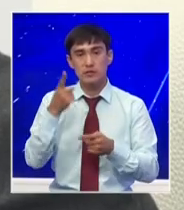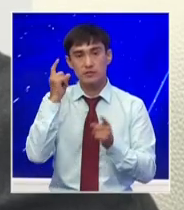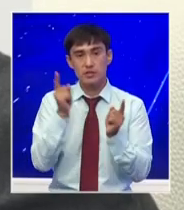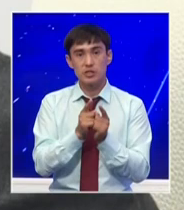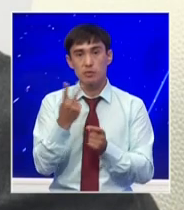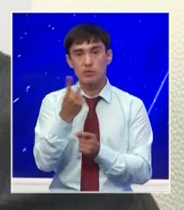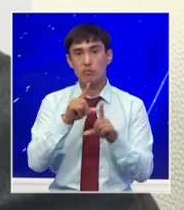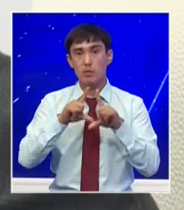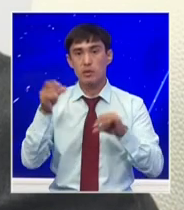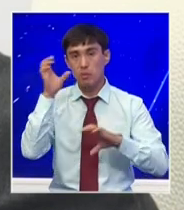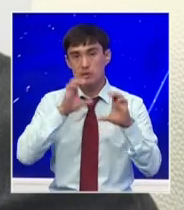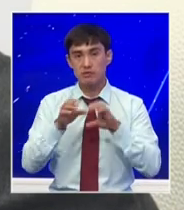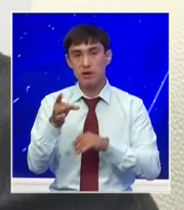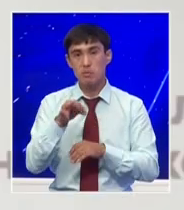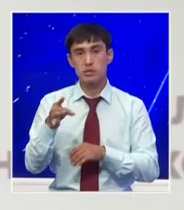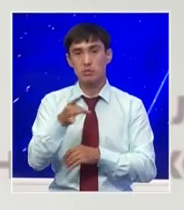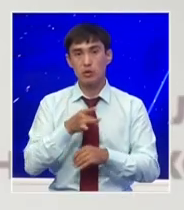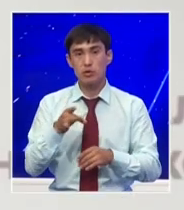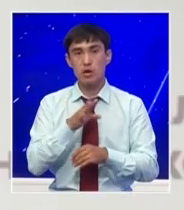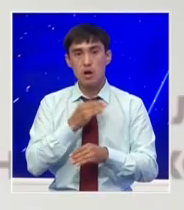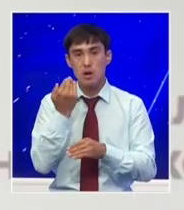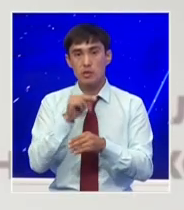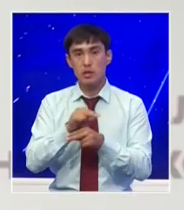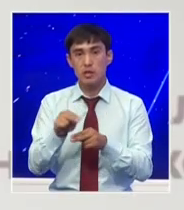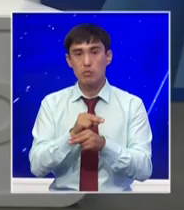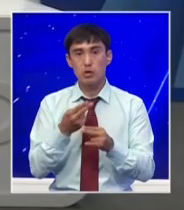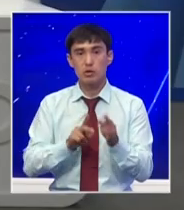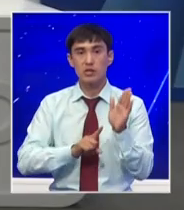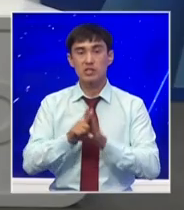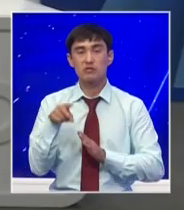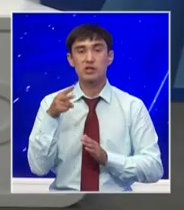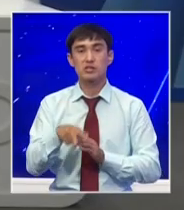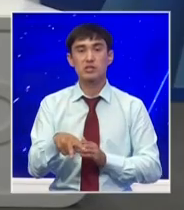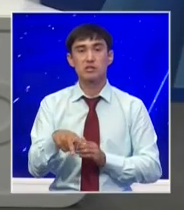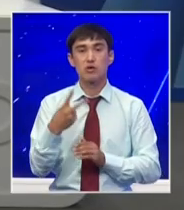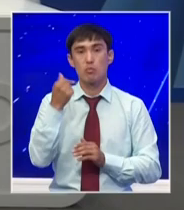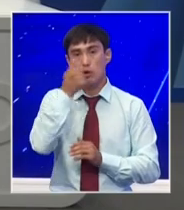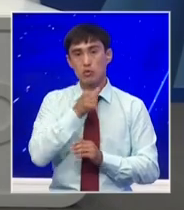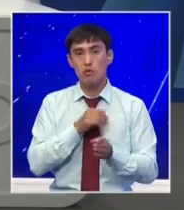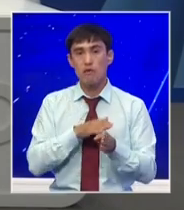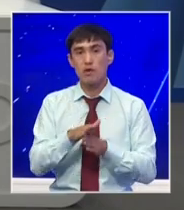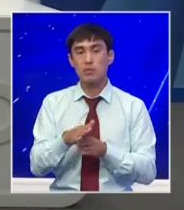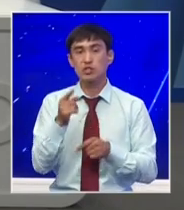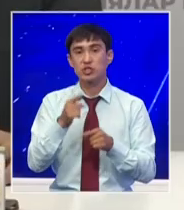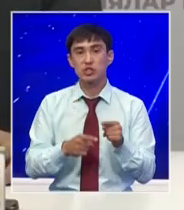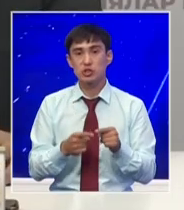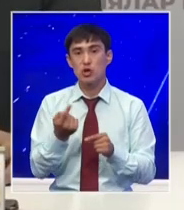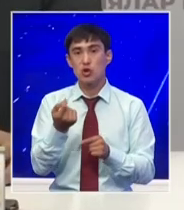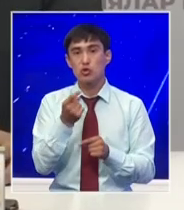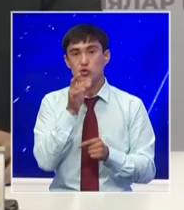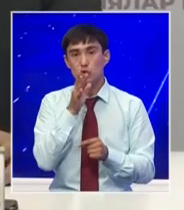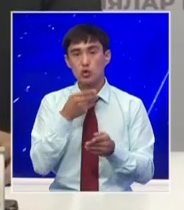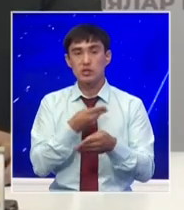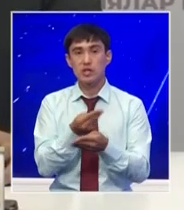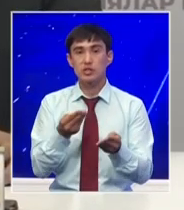двум объектам образования в Раймбекском районе капитальный ремонт, который начался в 2022 году, выполнен частично.